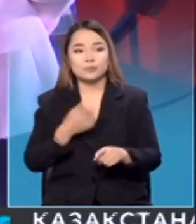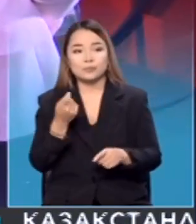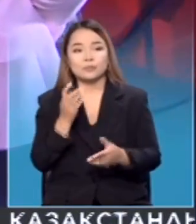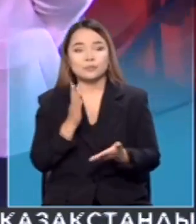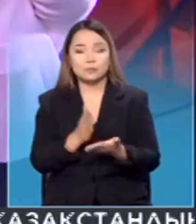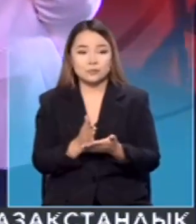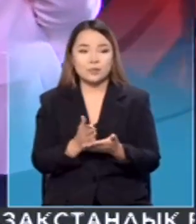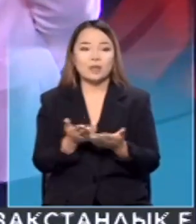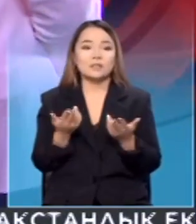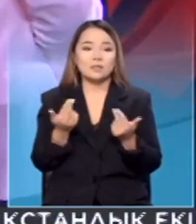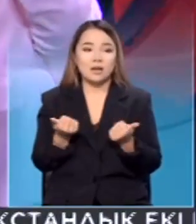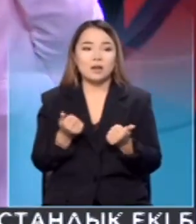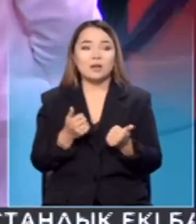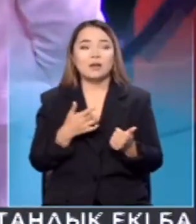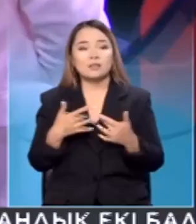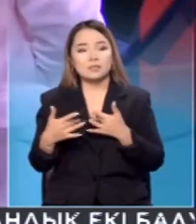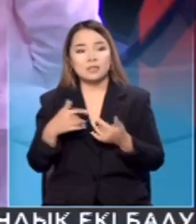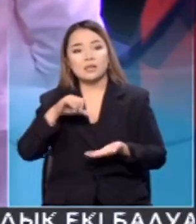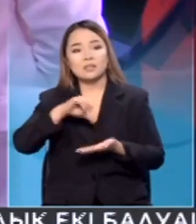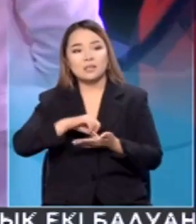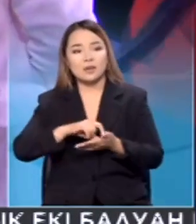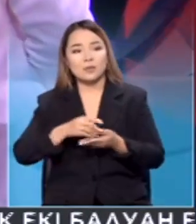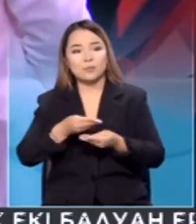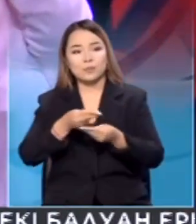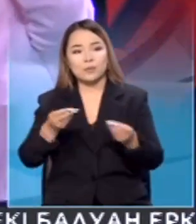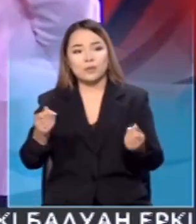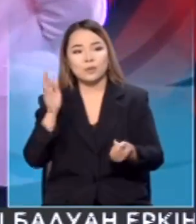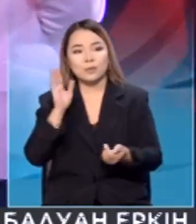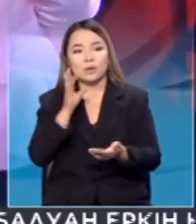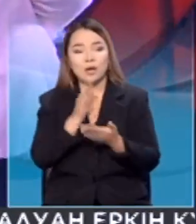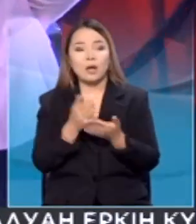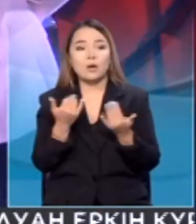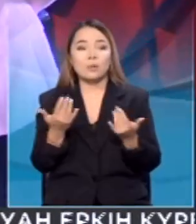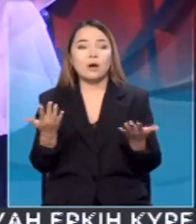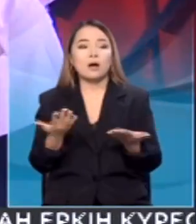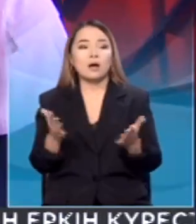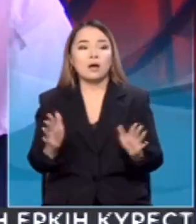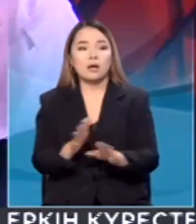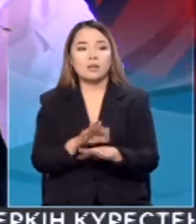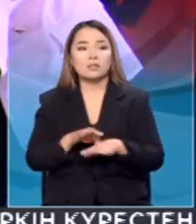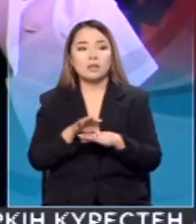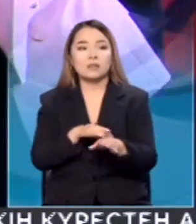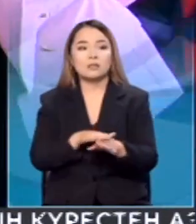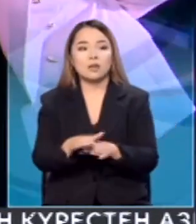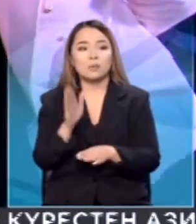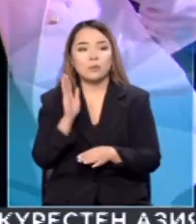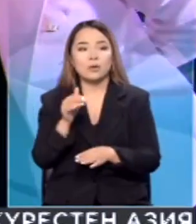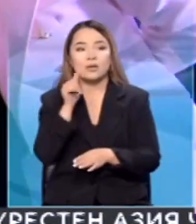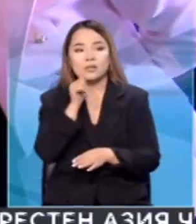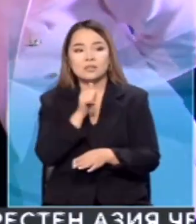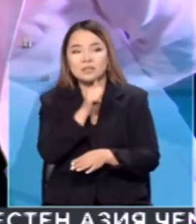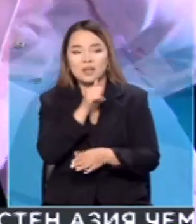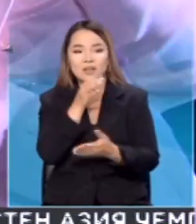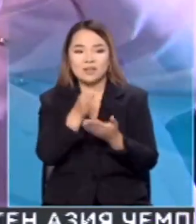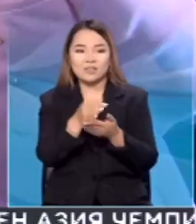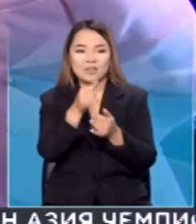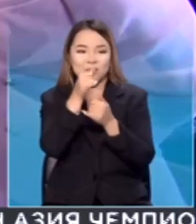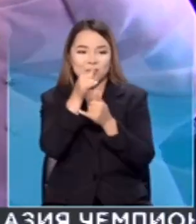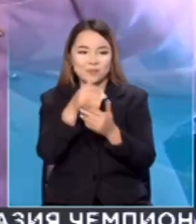бар, бірақ сахнада оның бәрі таратылып кетеді. Бүгін қандай ән айтасыңдар? Ол құпия болып қалсын.